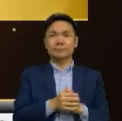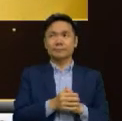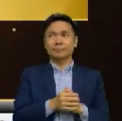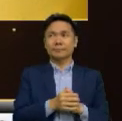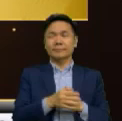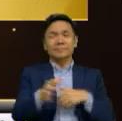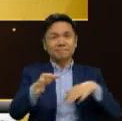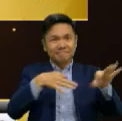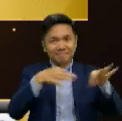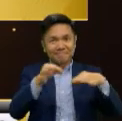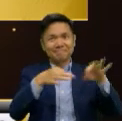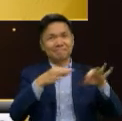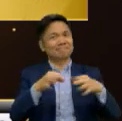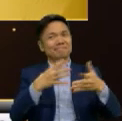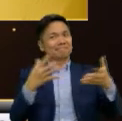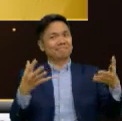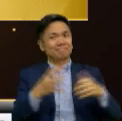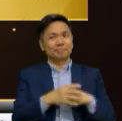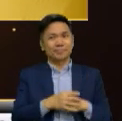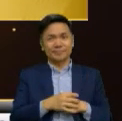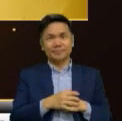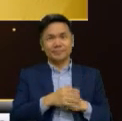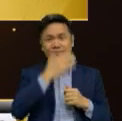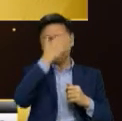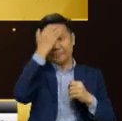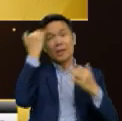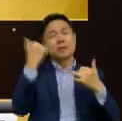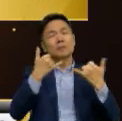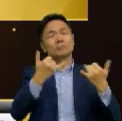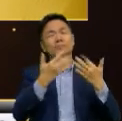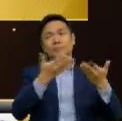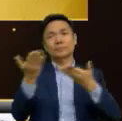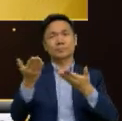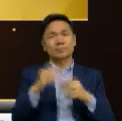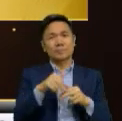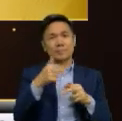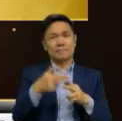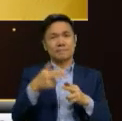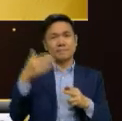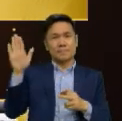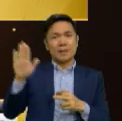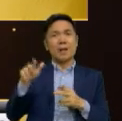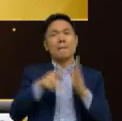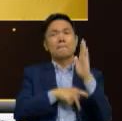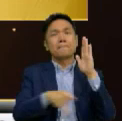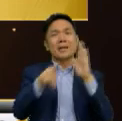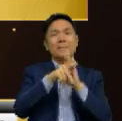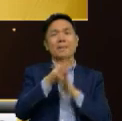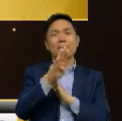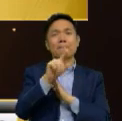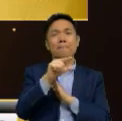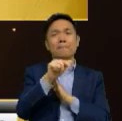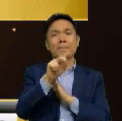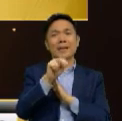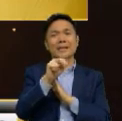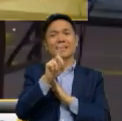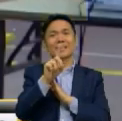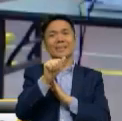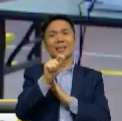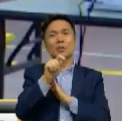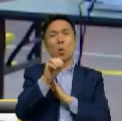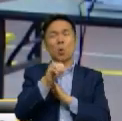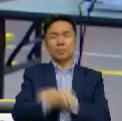memberikan laporan yang terus kepada kita jadi terus saja bersama dengan sahabat plafon kita di palingan bagan atau